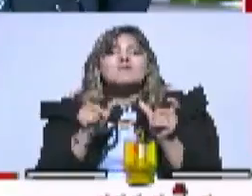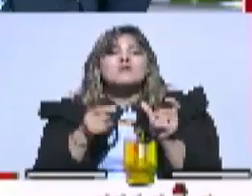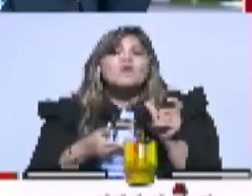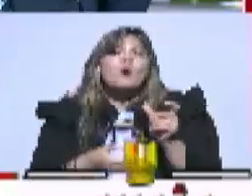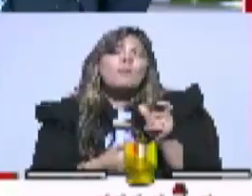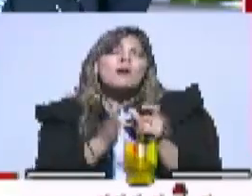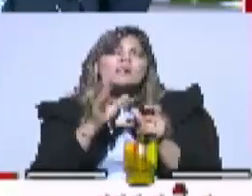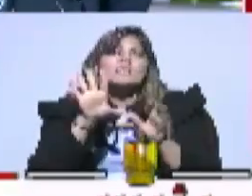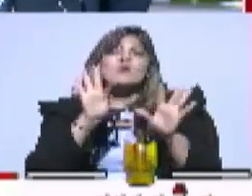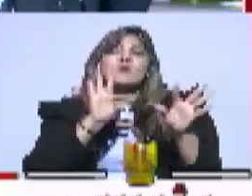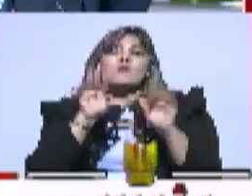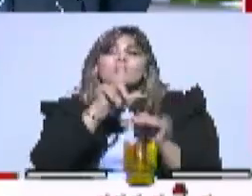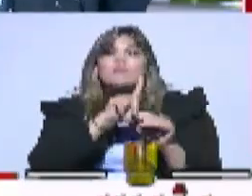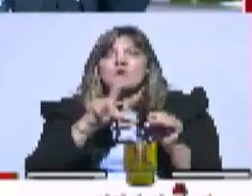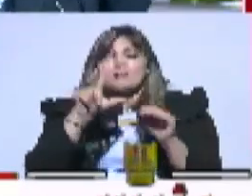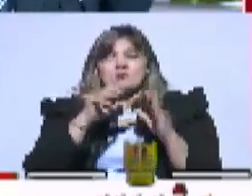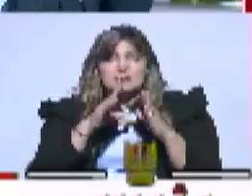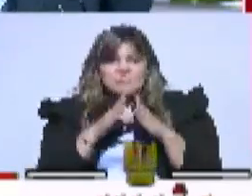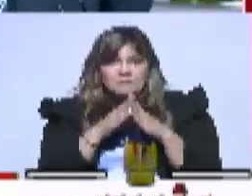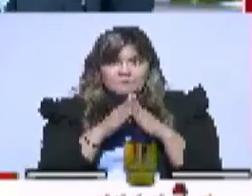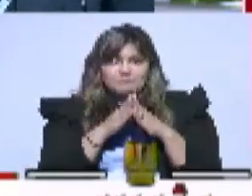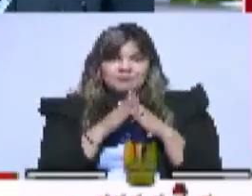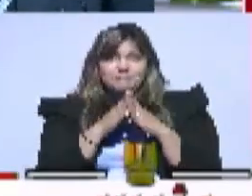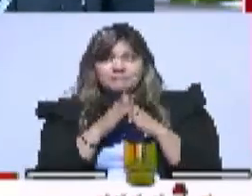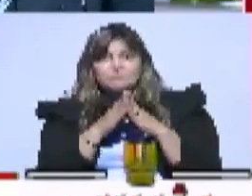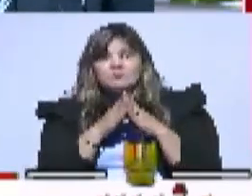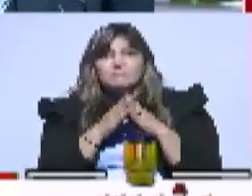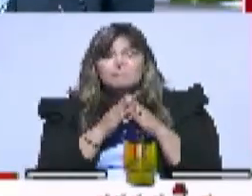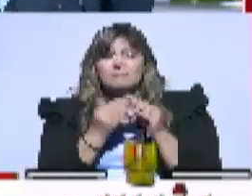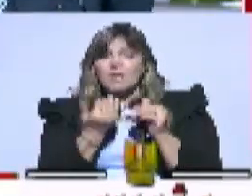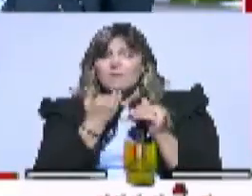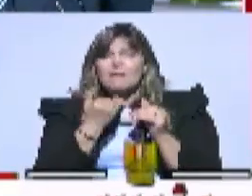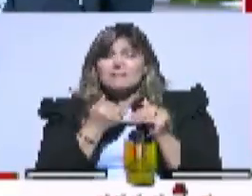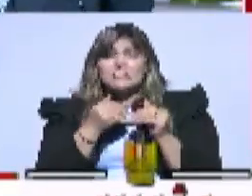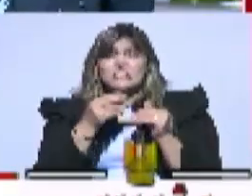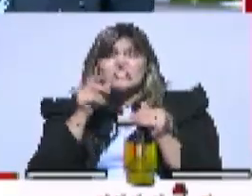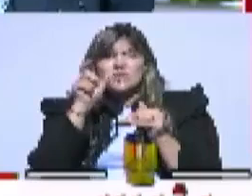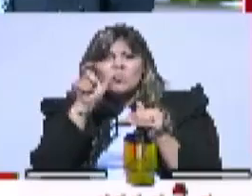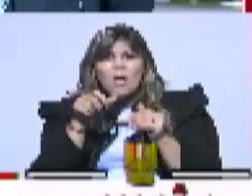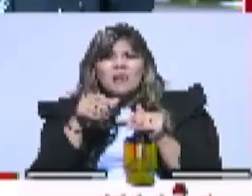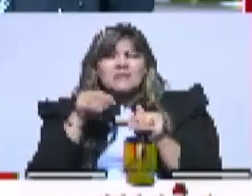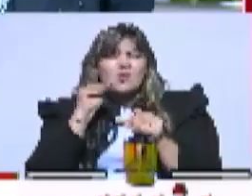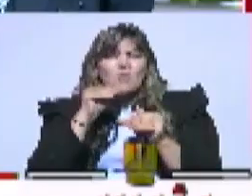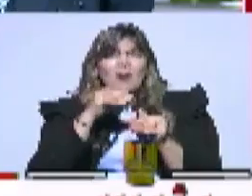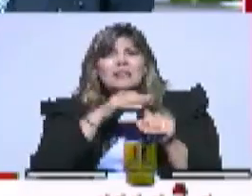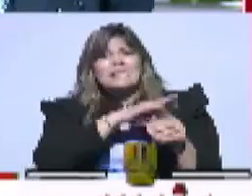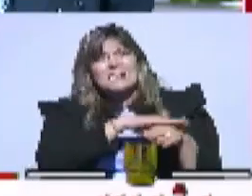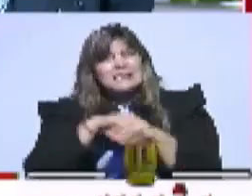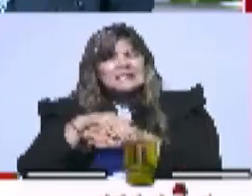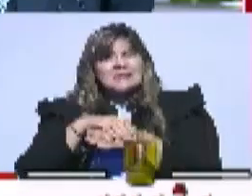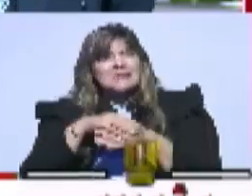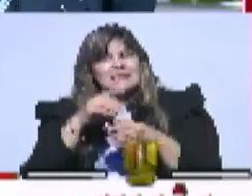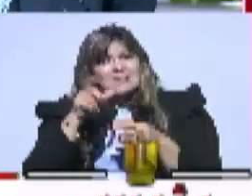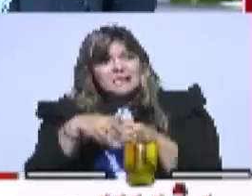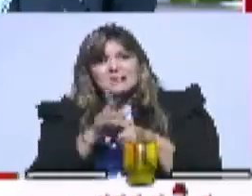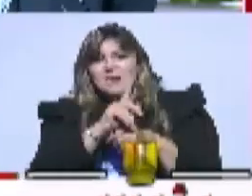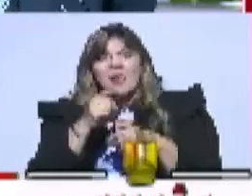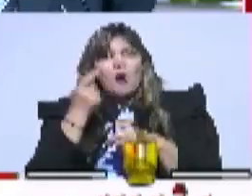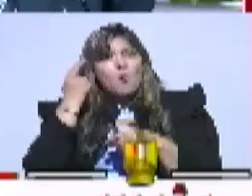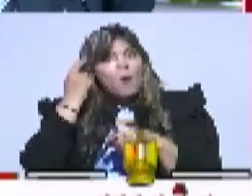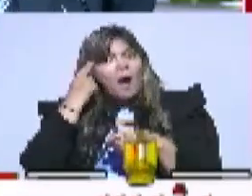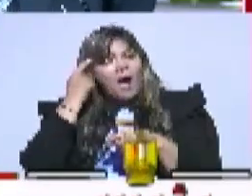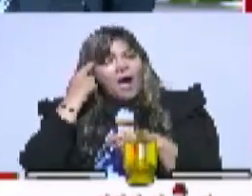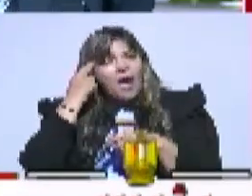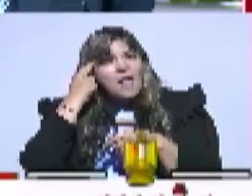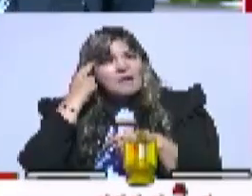الادلاء باصواتهم. ومفيش حد قال لحد ادي لمين، هو نازل وعارف هيدي لمين، كل واحد مكرر من قبل ما